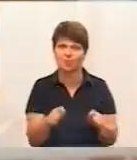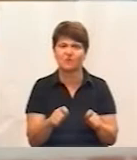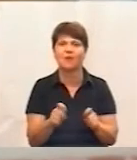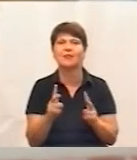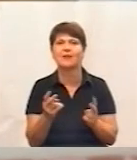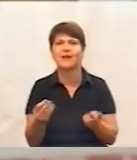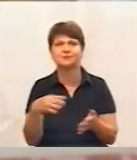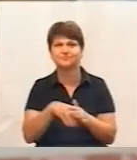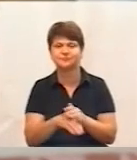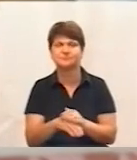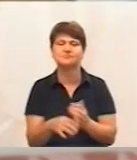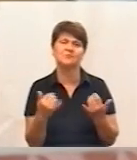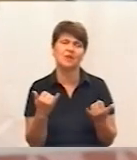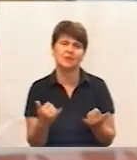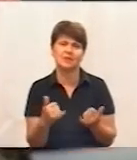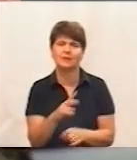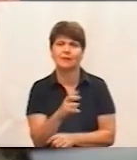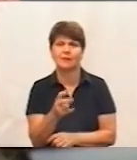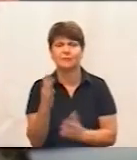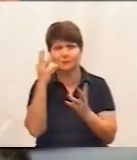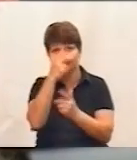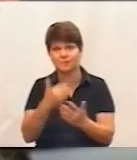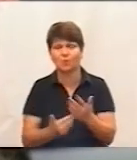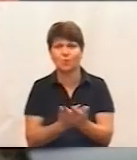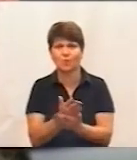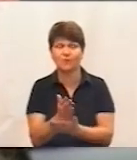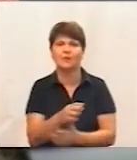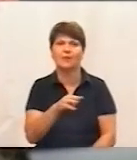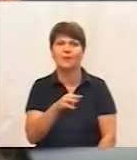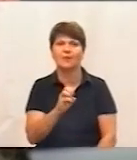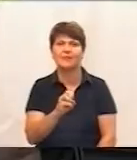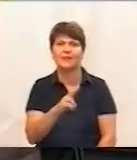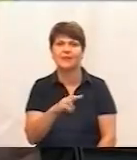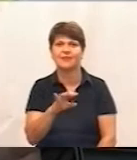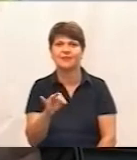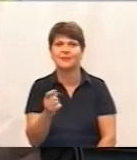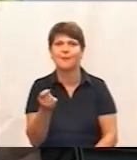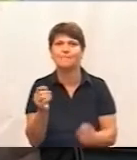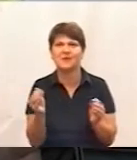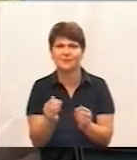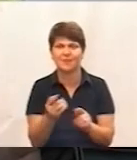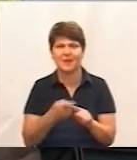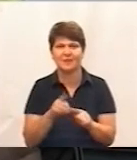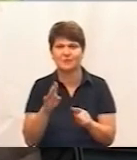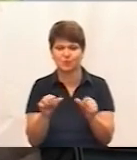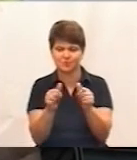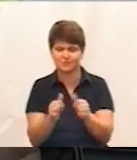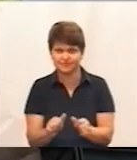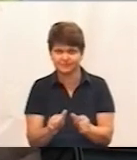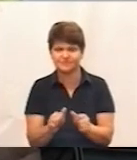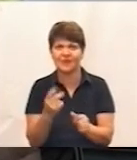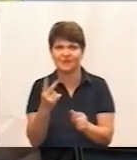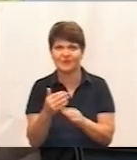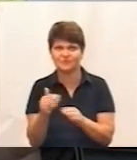колекціонера. Нині, каже Катя, захопилася новим напрямом – теді-мініатюри. Ось це буде тулуб, він з двох